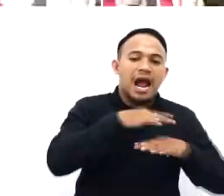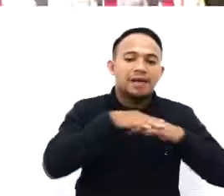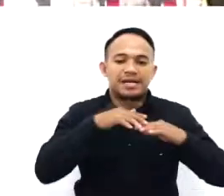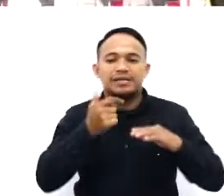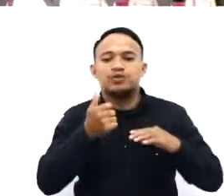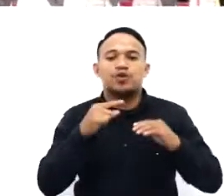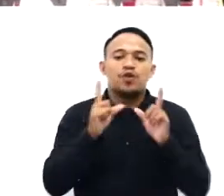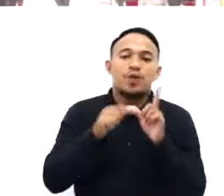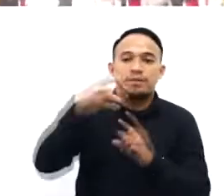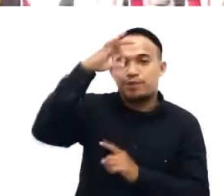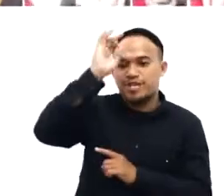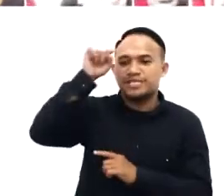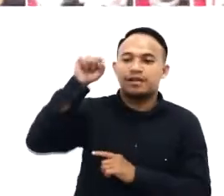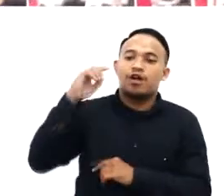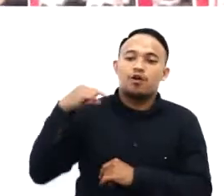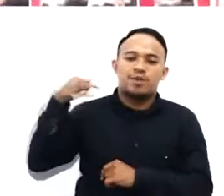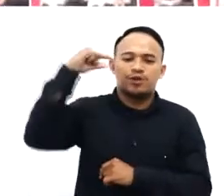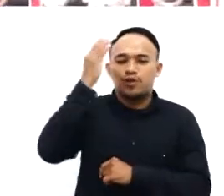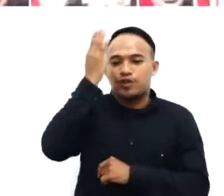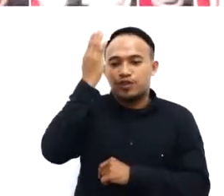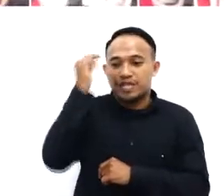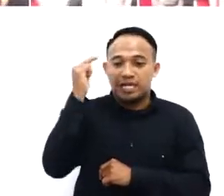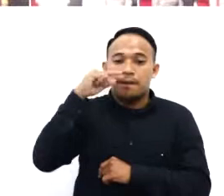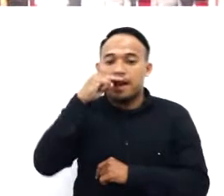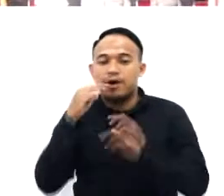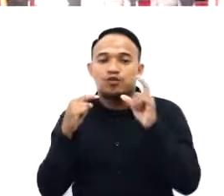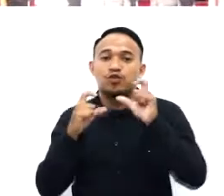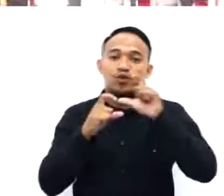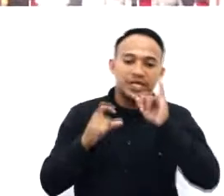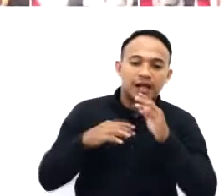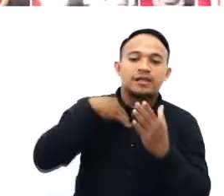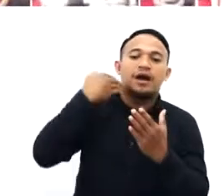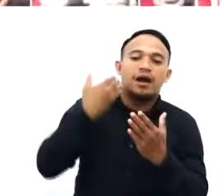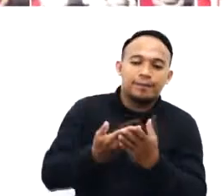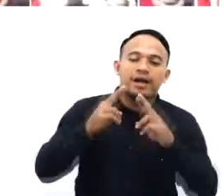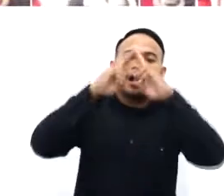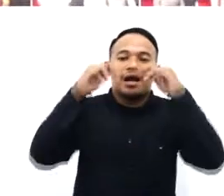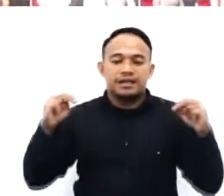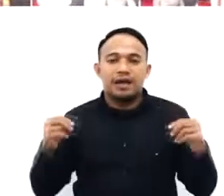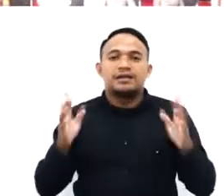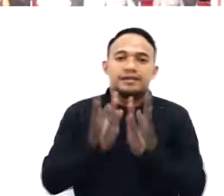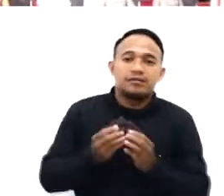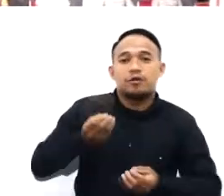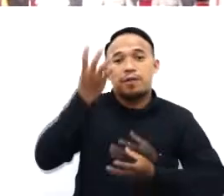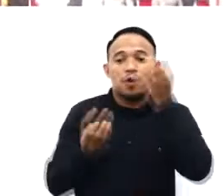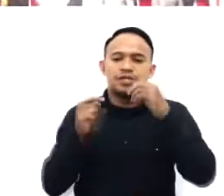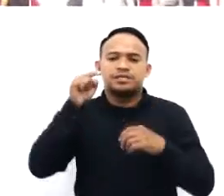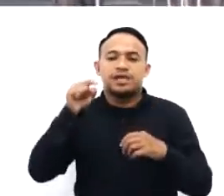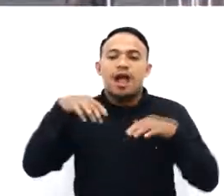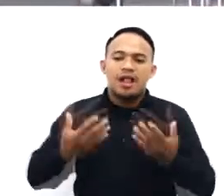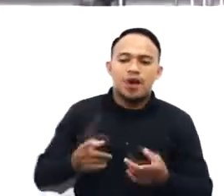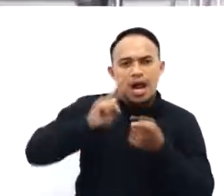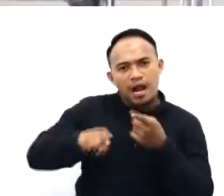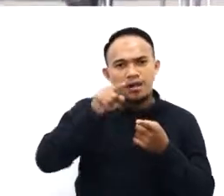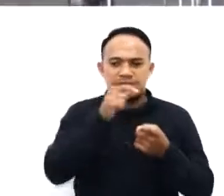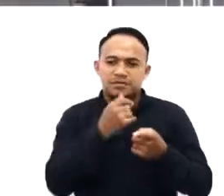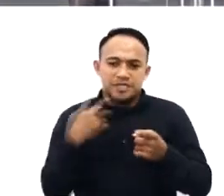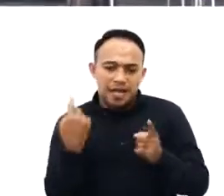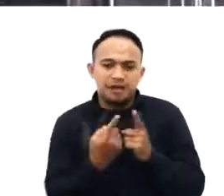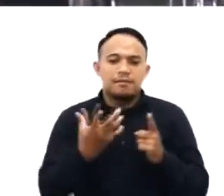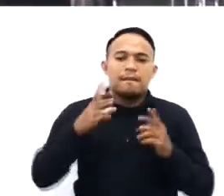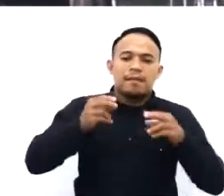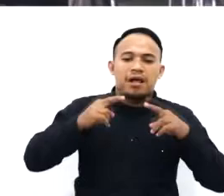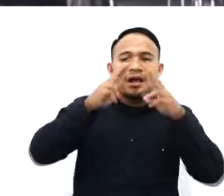Dalam amanatnya yang mewakili Kapolri, Gubernur Rusli menyampaikan Natal dan Tahun Baru atau dikenal dengan